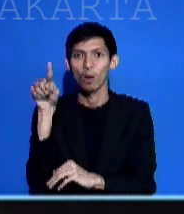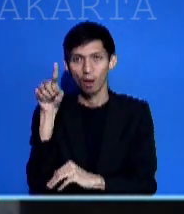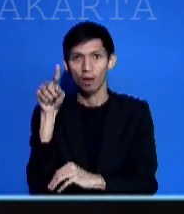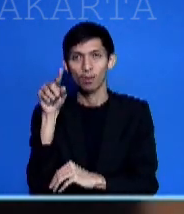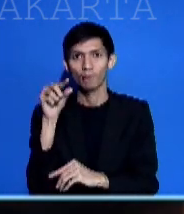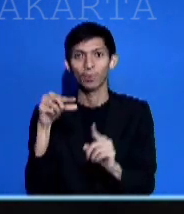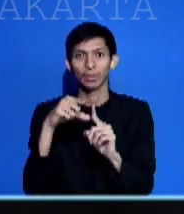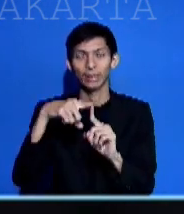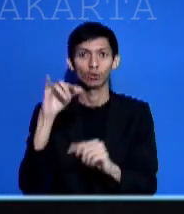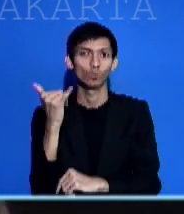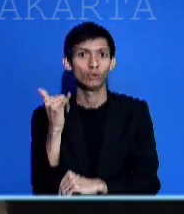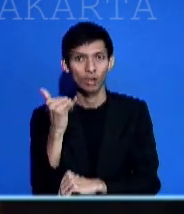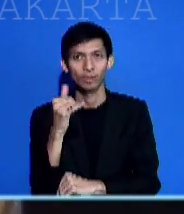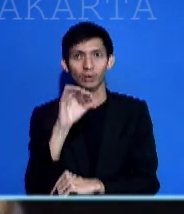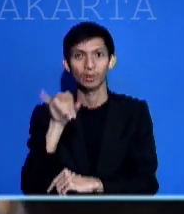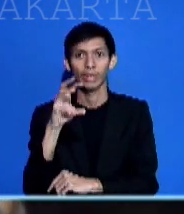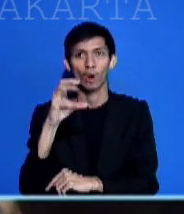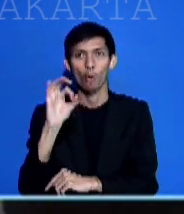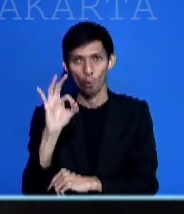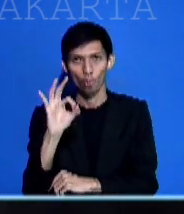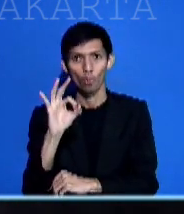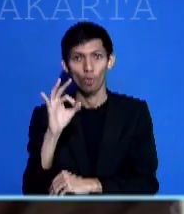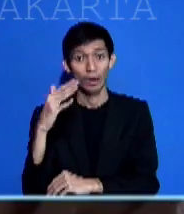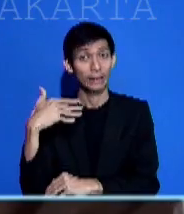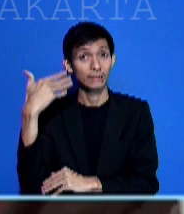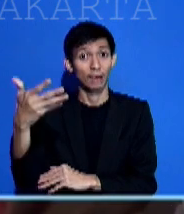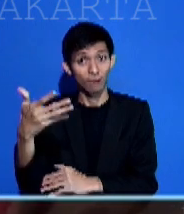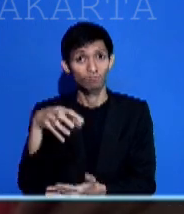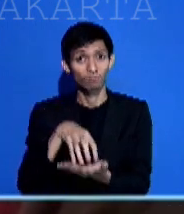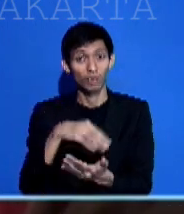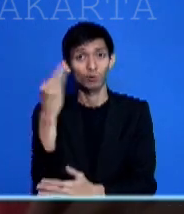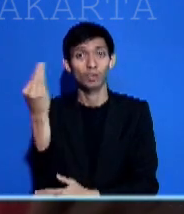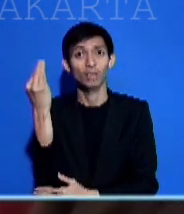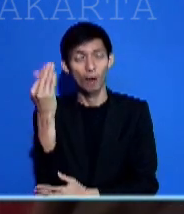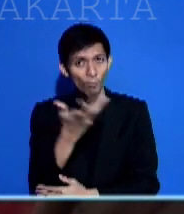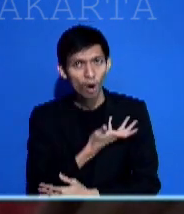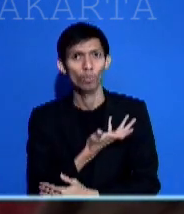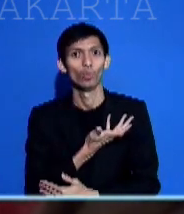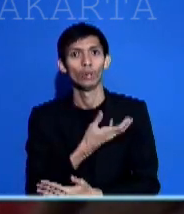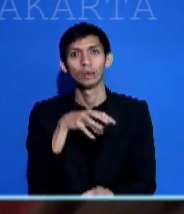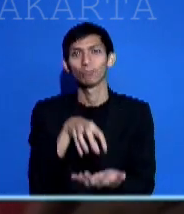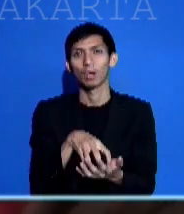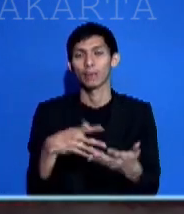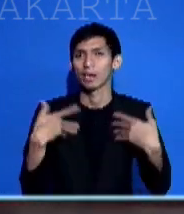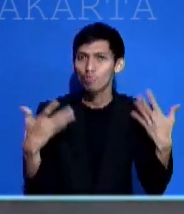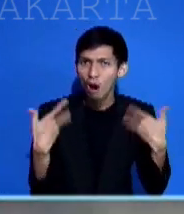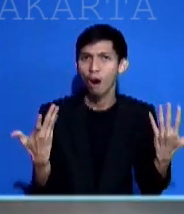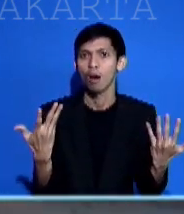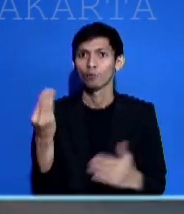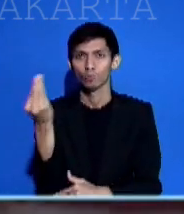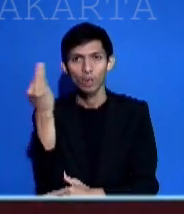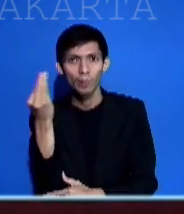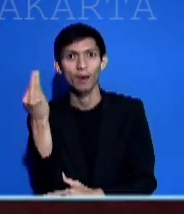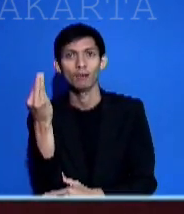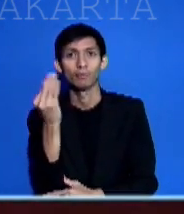ekowisata rencananya lahan tersebut akan dimanfaatkan untuk tempat wisata dan taman rekreasi Water Park sesuai dengan